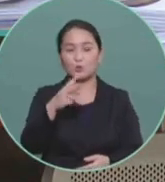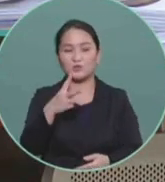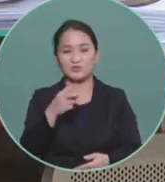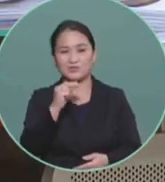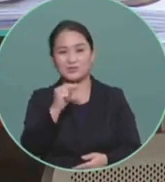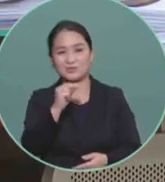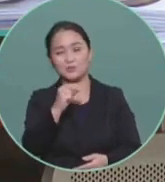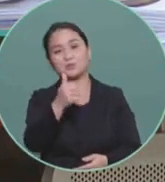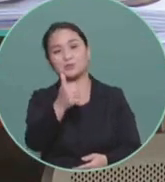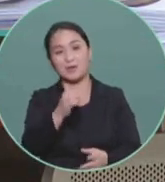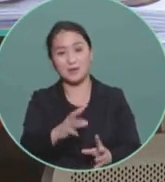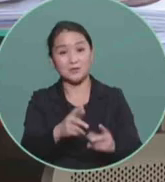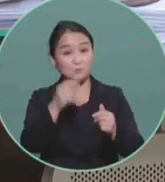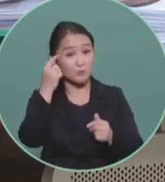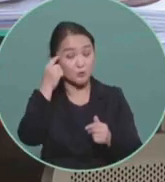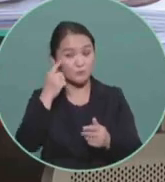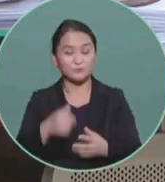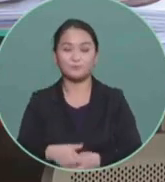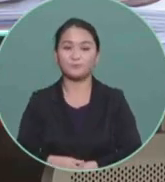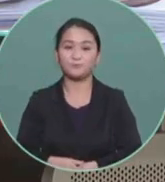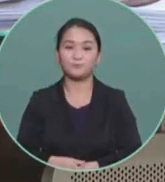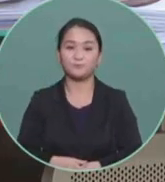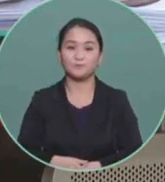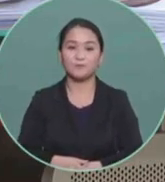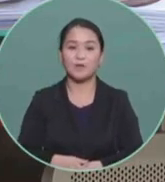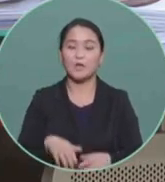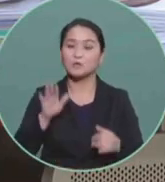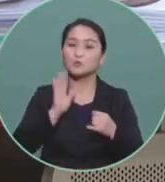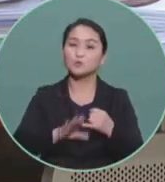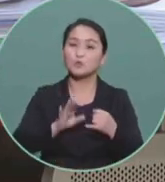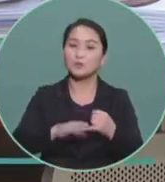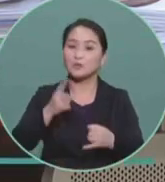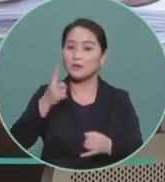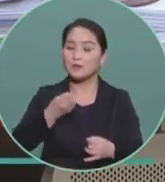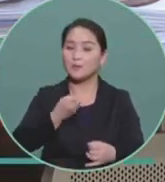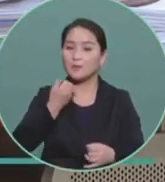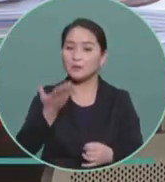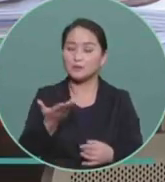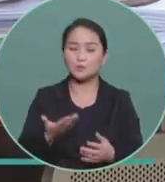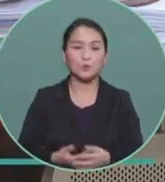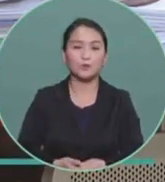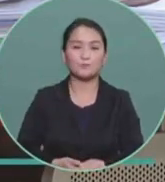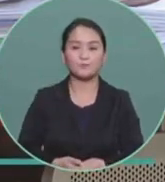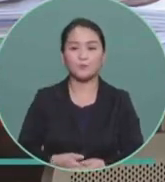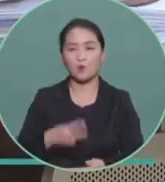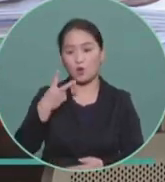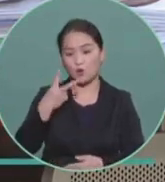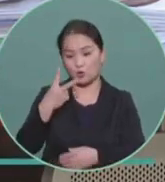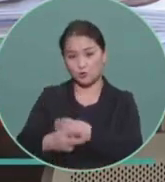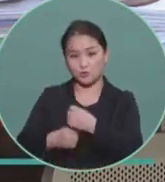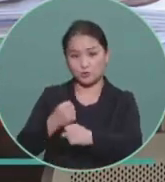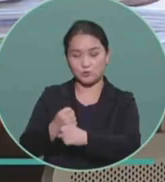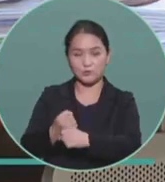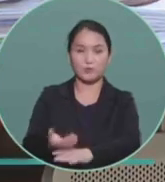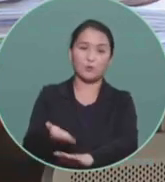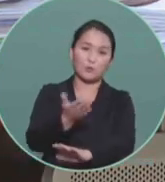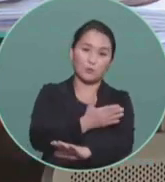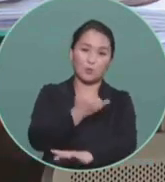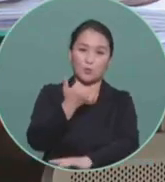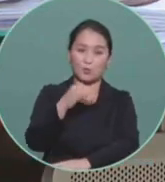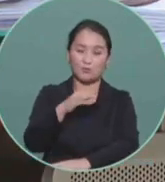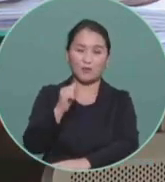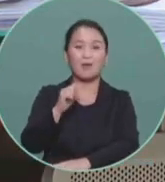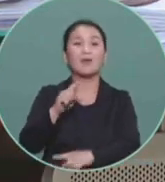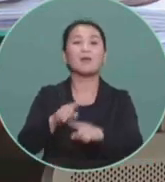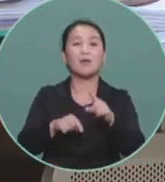хүртэл сайжирна л гэж ингэж л үзэж байгаа. Ер нь сүүлд нэг зүйл нэмээд хэлэхэд бид нэр 2000 жилийн өмнө утаа